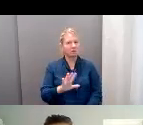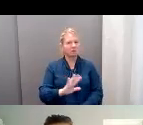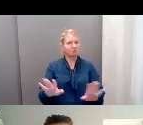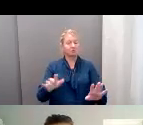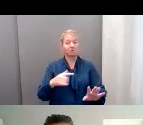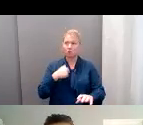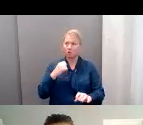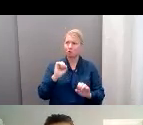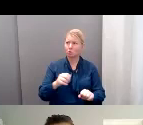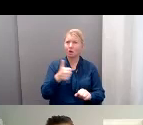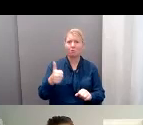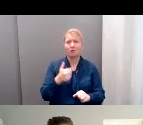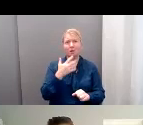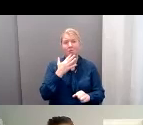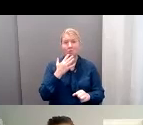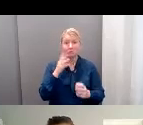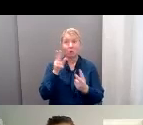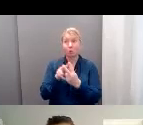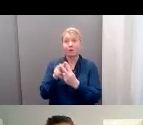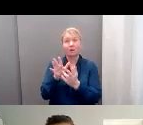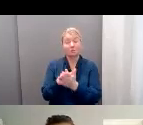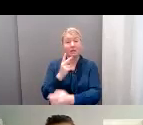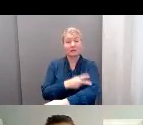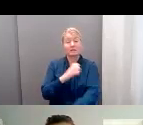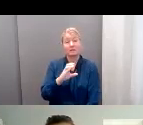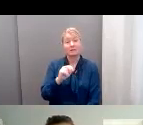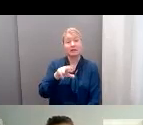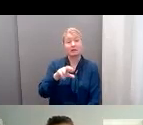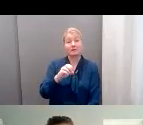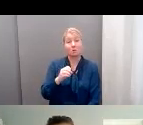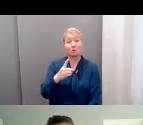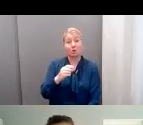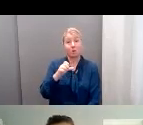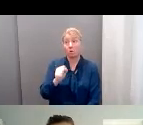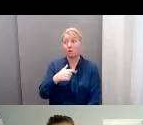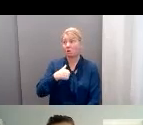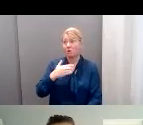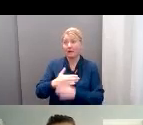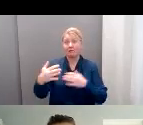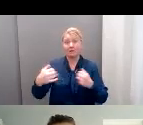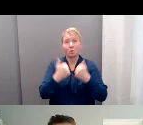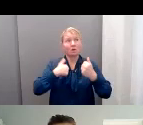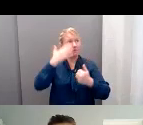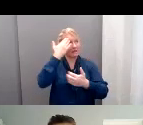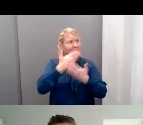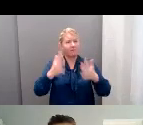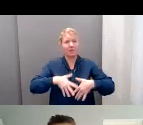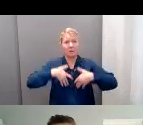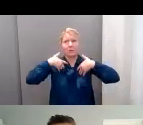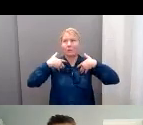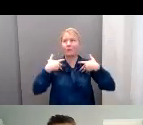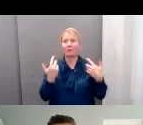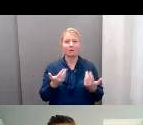behövt komma i kontakt med en sexolog när det gäller det. För jag visste liksom inte vad njutning var längre. Och alltså sexlivet för mig